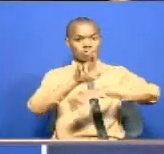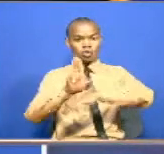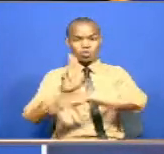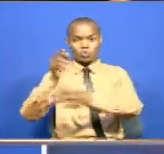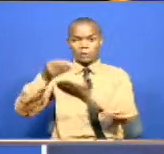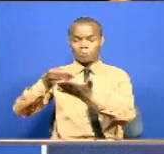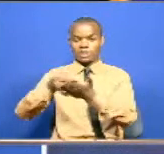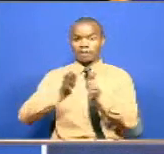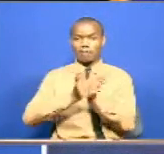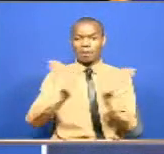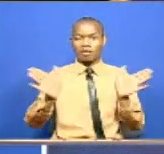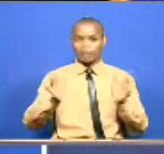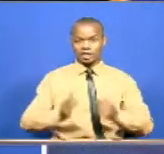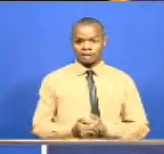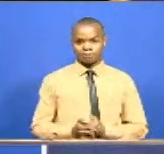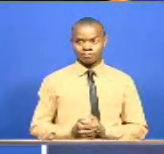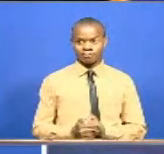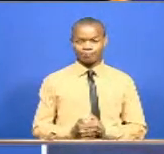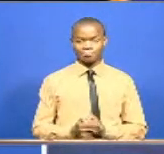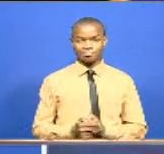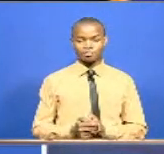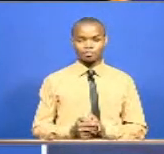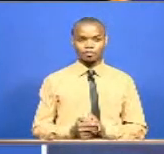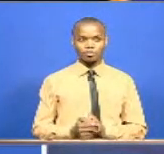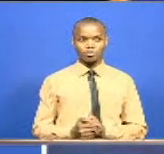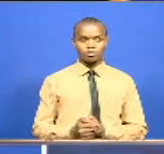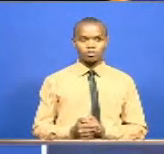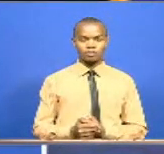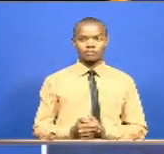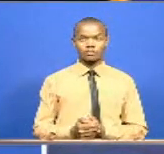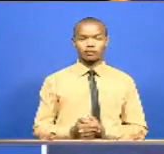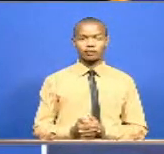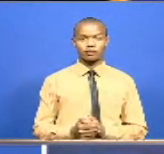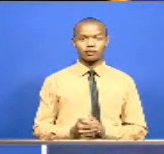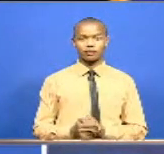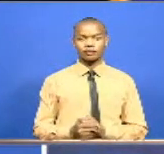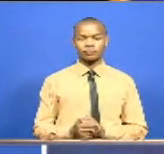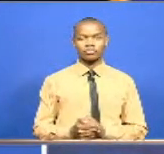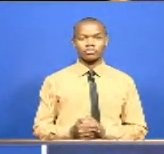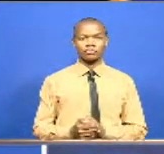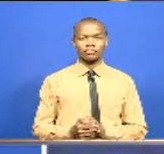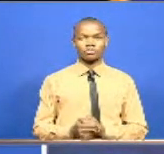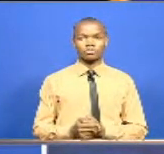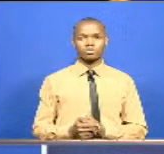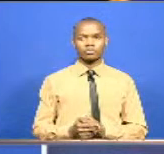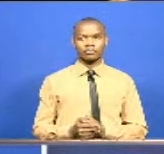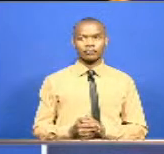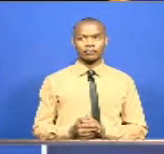pesa za umma. Caroline Kamau nikiripotia Darubini ya Channel 1.